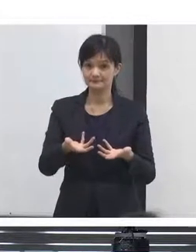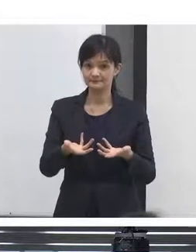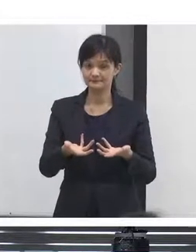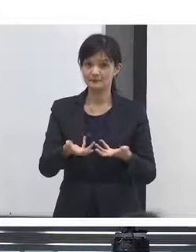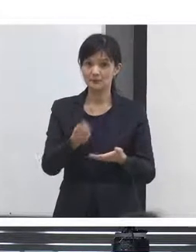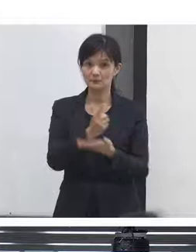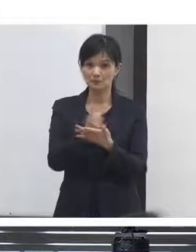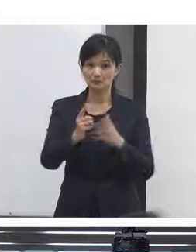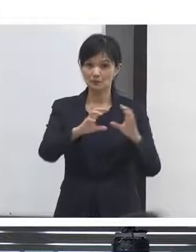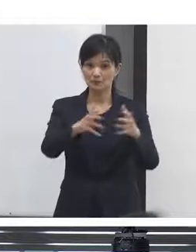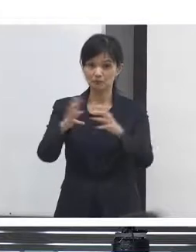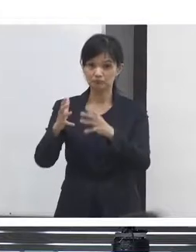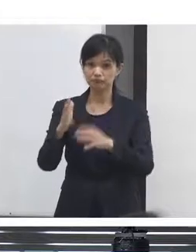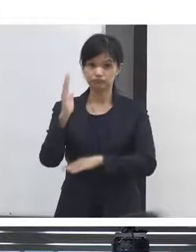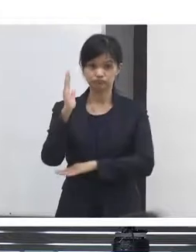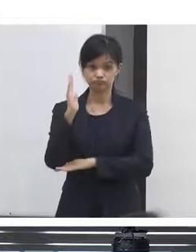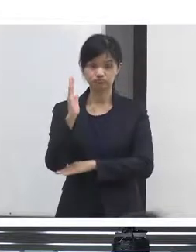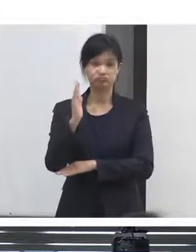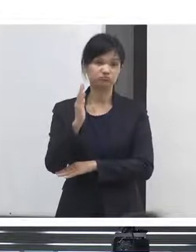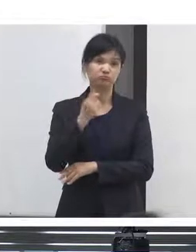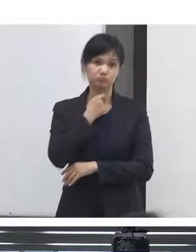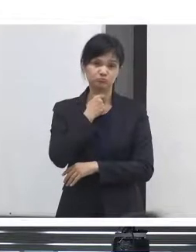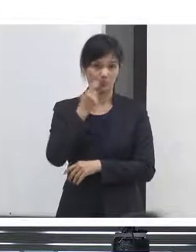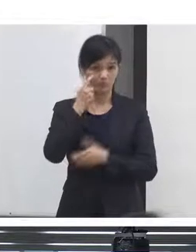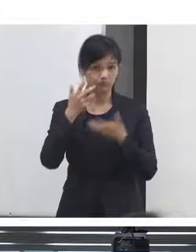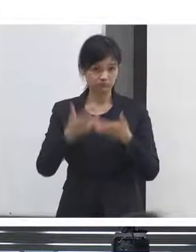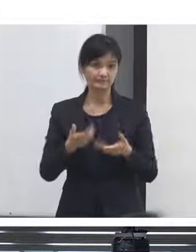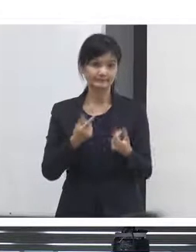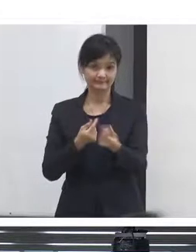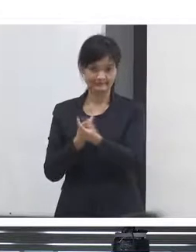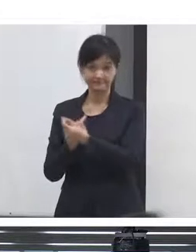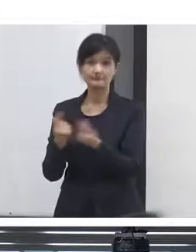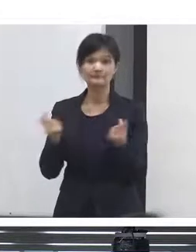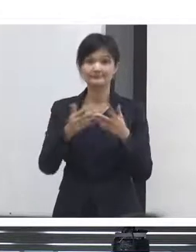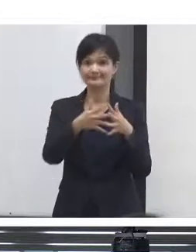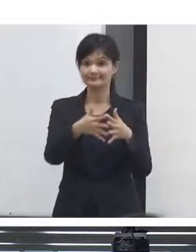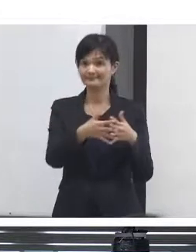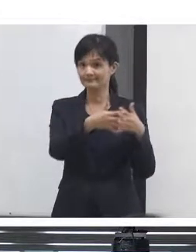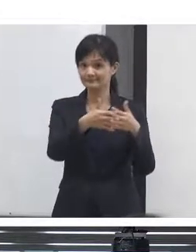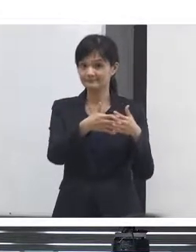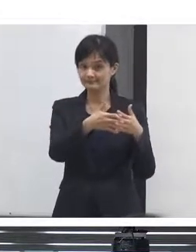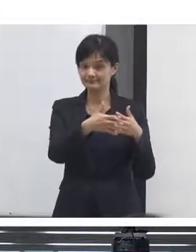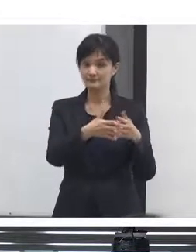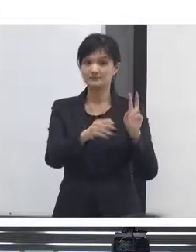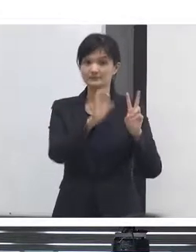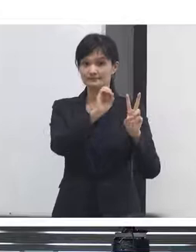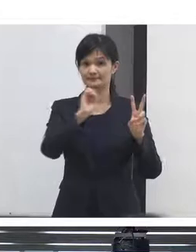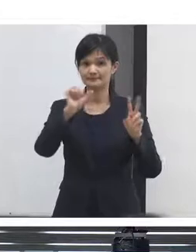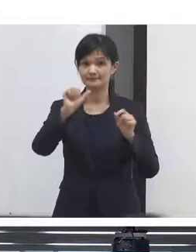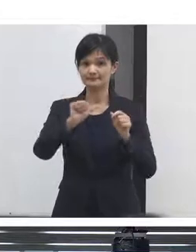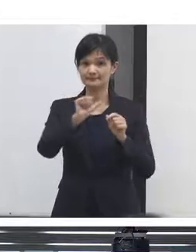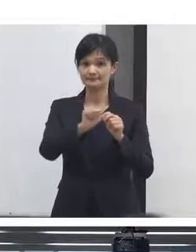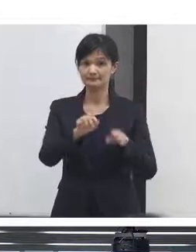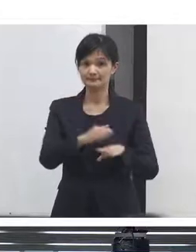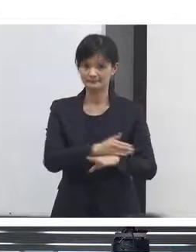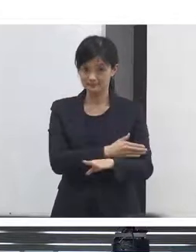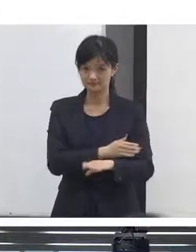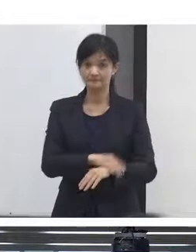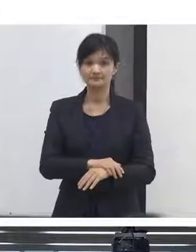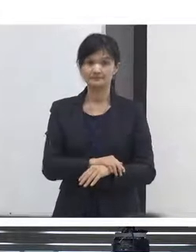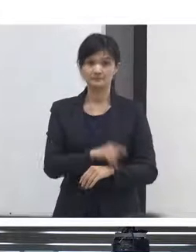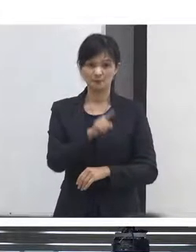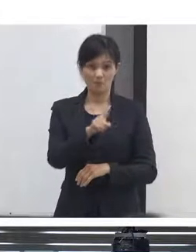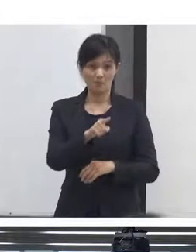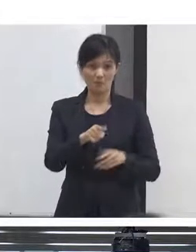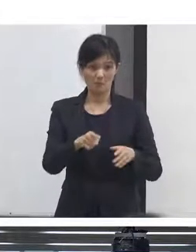国家的政府呢都是非常重要的事情哦。我们就来看美国、哦。那美国呢，事实上2005年开始呢，美国司法部国务部就开始发展这